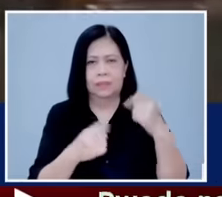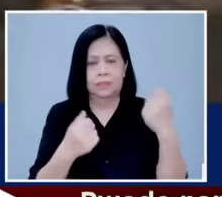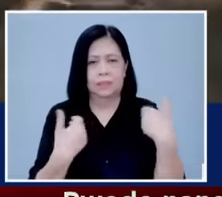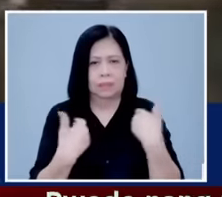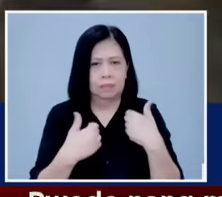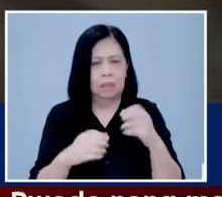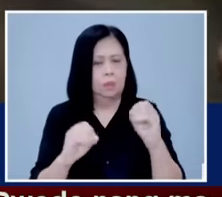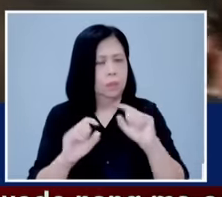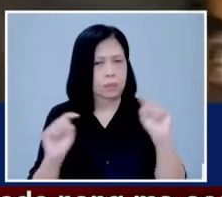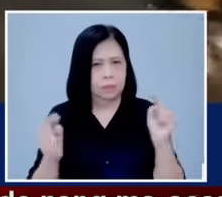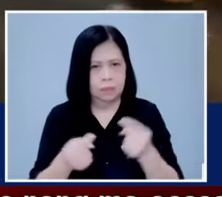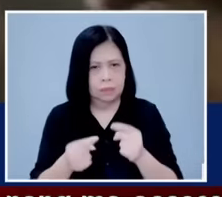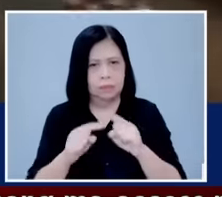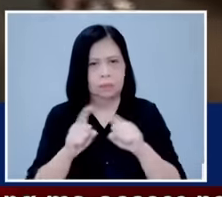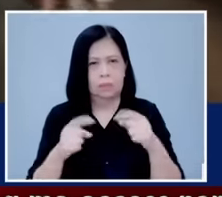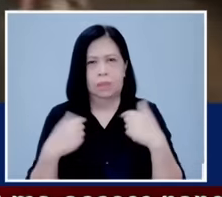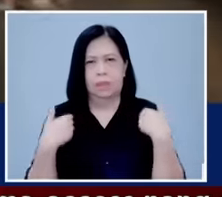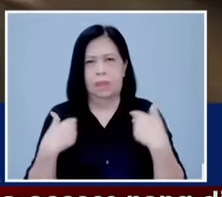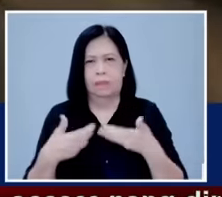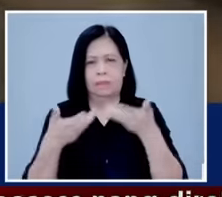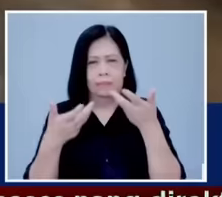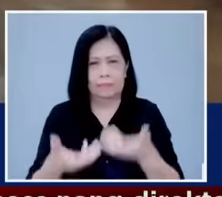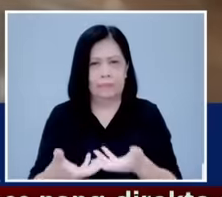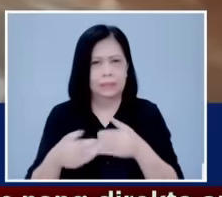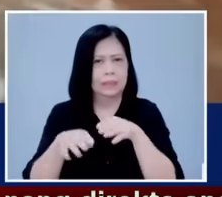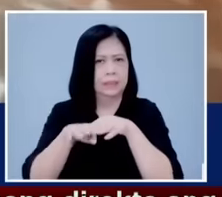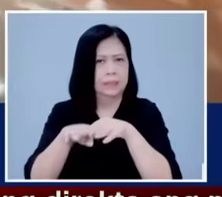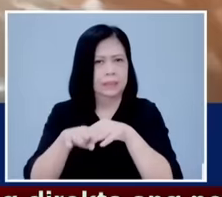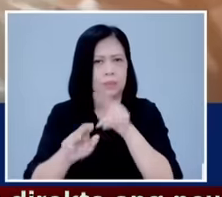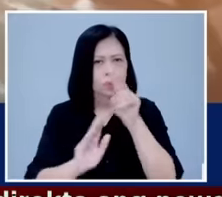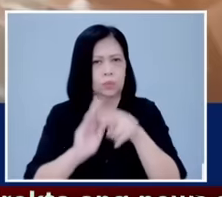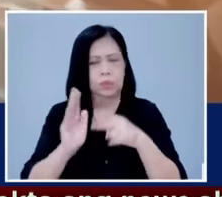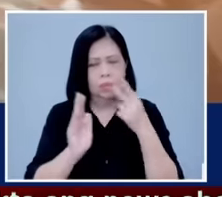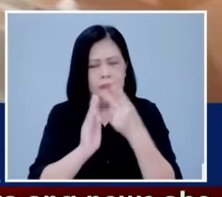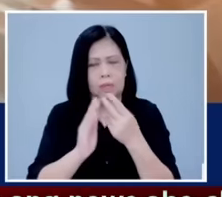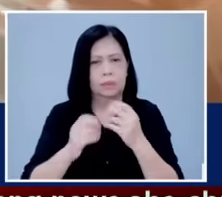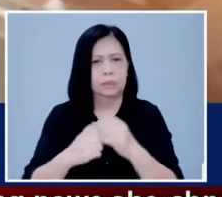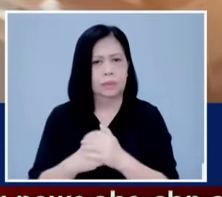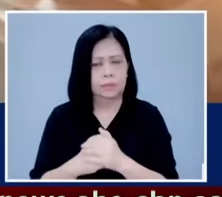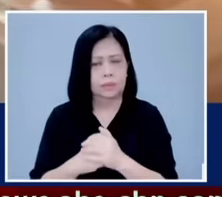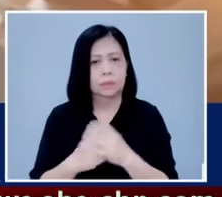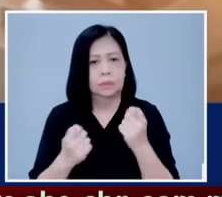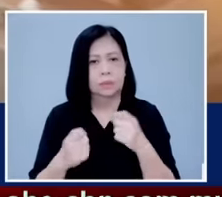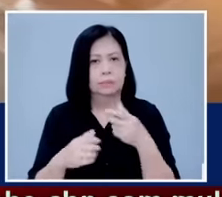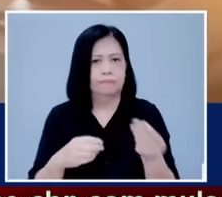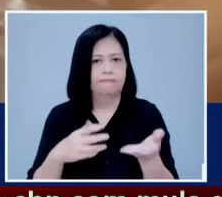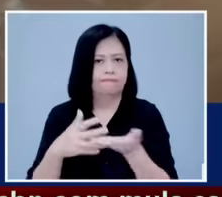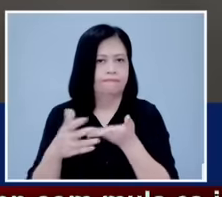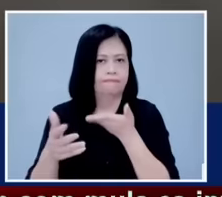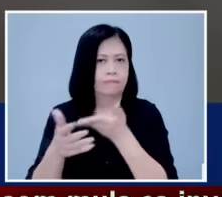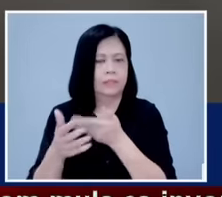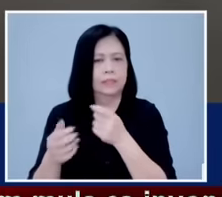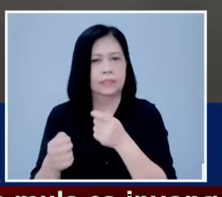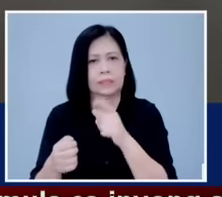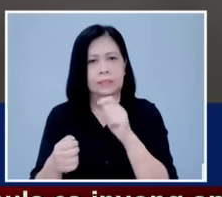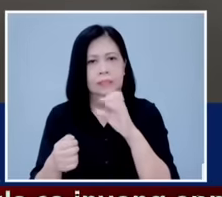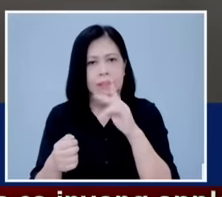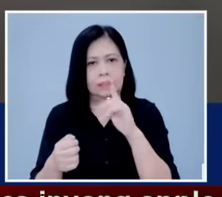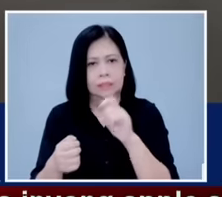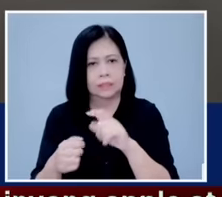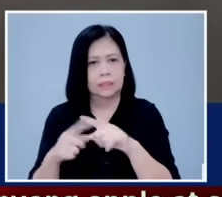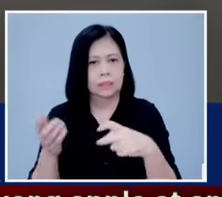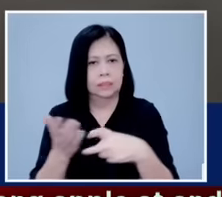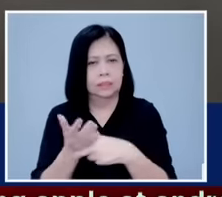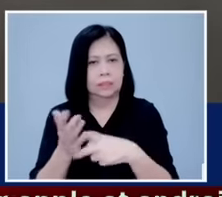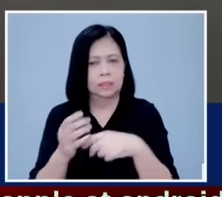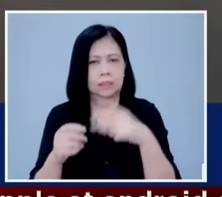sa insidente pero nagdulot ito ng halos 2 oras na matinding traffic. Naisyuhan ang citation ticket ang driver ng truck dahil sa